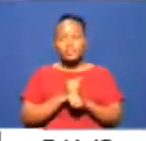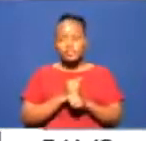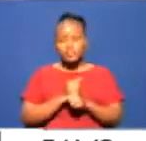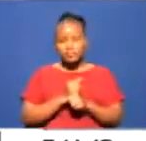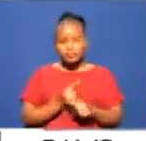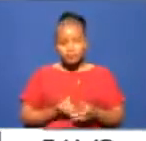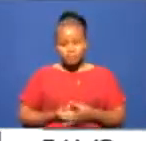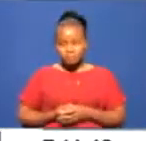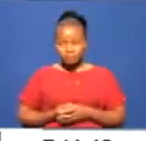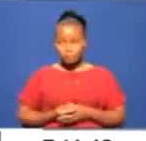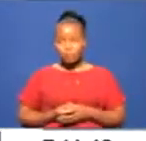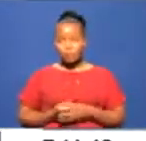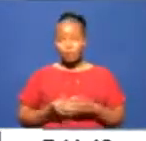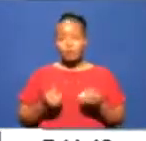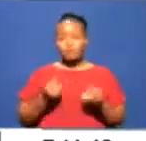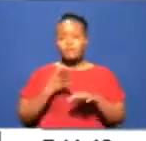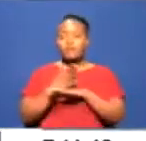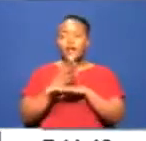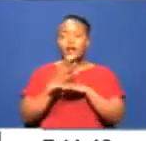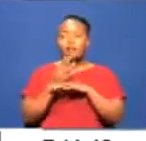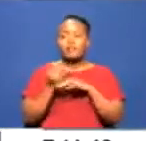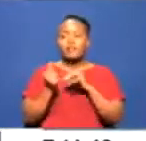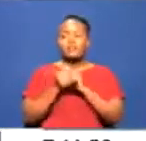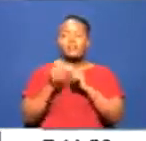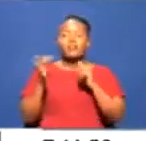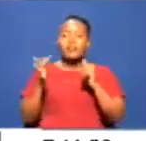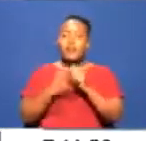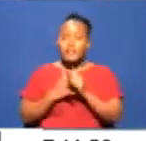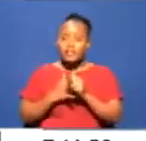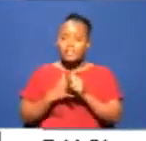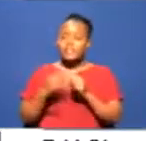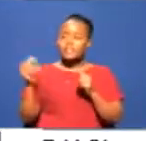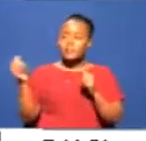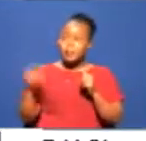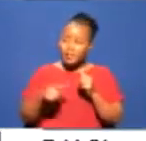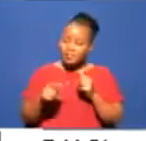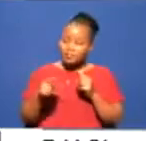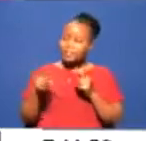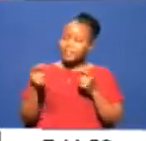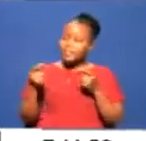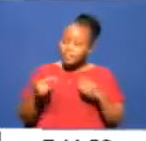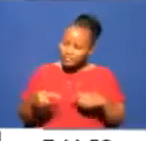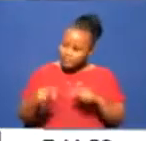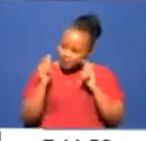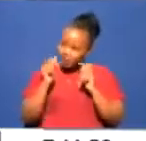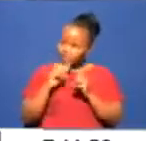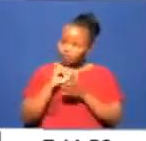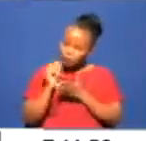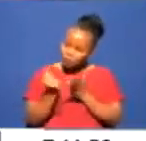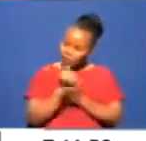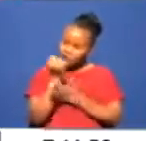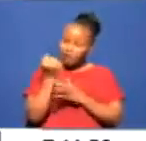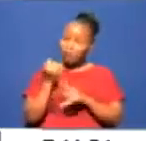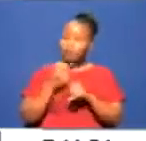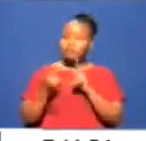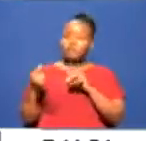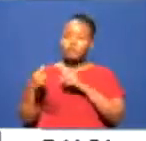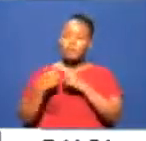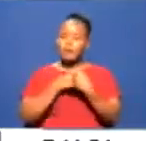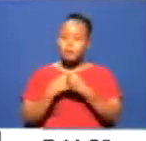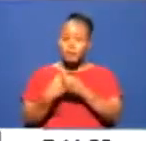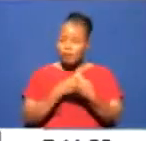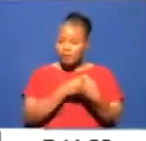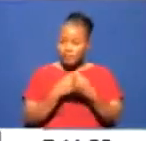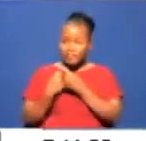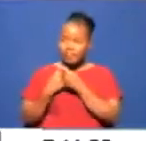Licha ya kipindi cha miezi 18 cha kujaribu kujinusuru kutokana na misukosuko iliyotokana na vikwazo